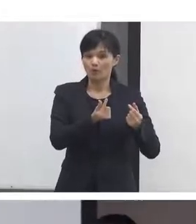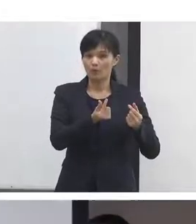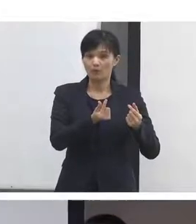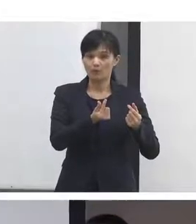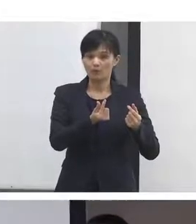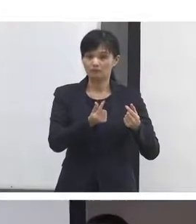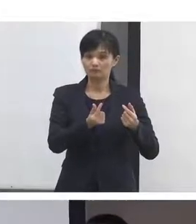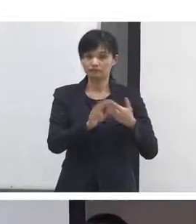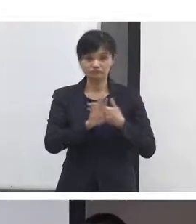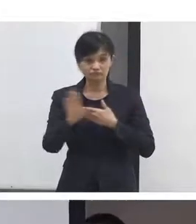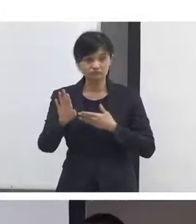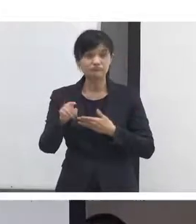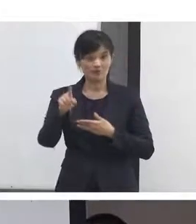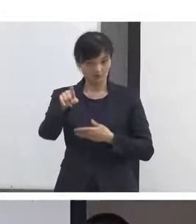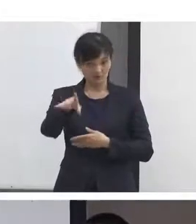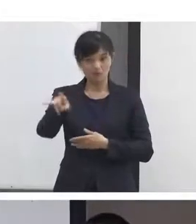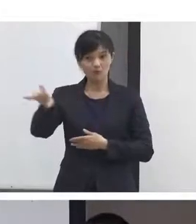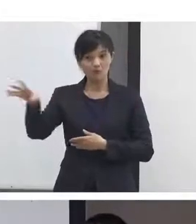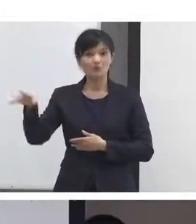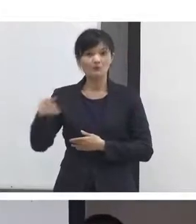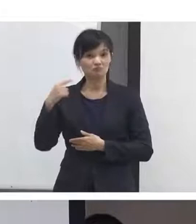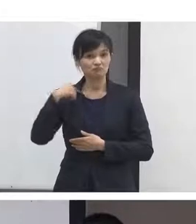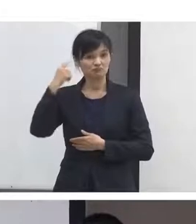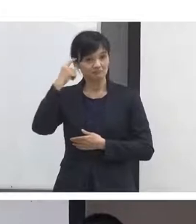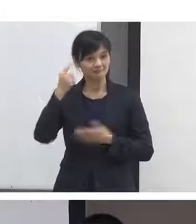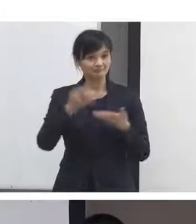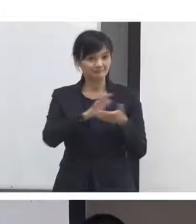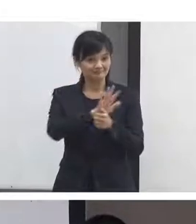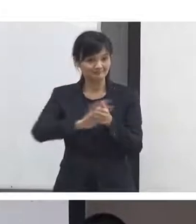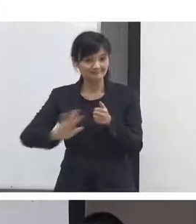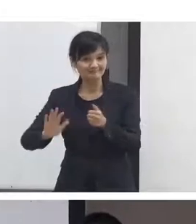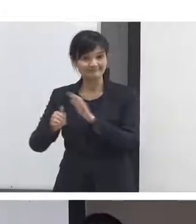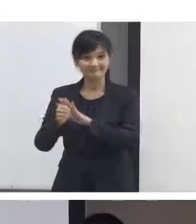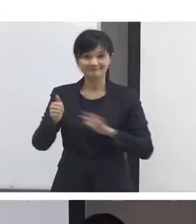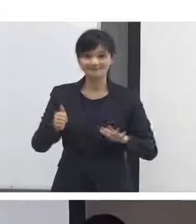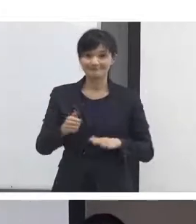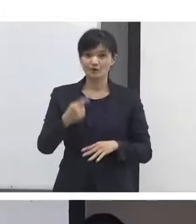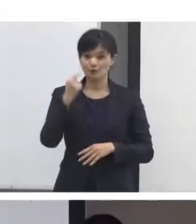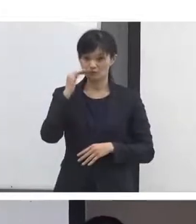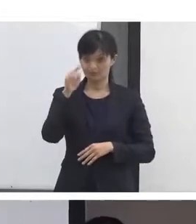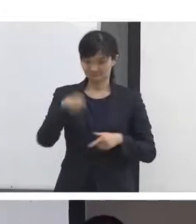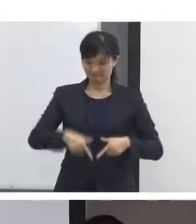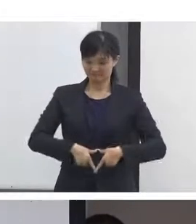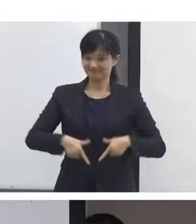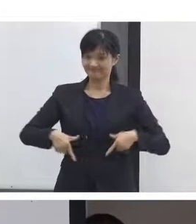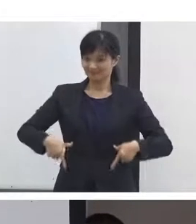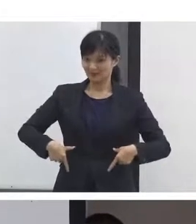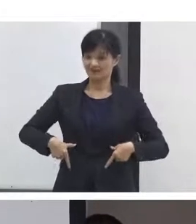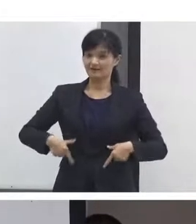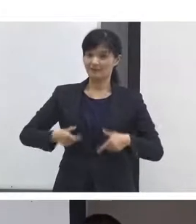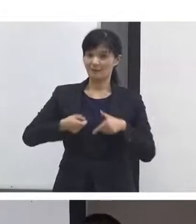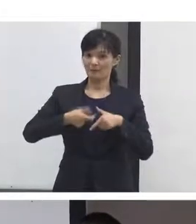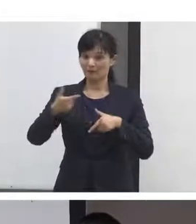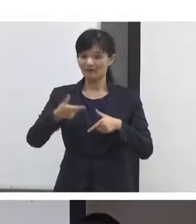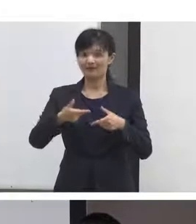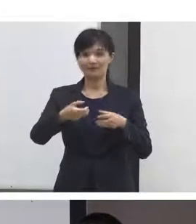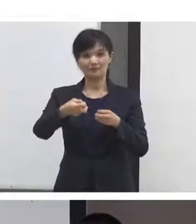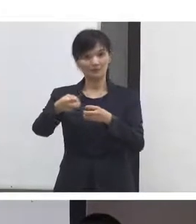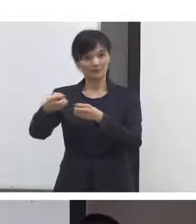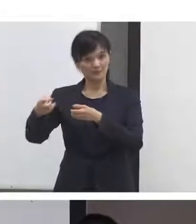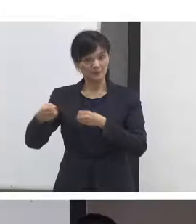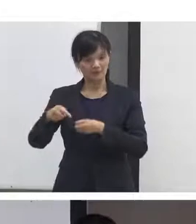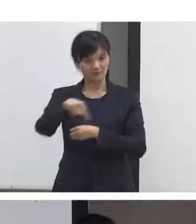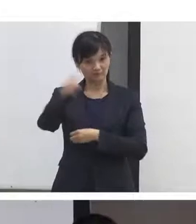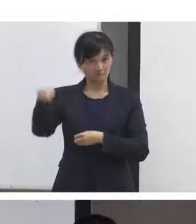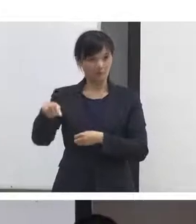实我觉得是一个这个正向的结尾，就是只要敢讲就会有人来跟你讨论，然后你们就可以慢慢的这